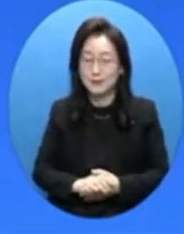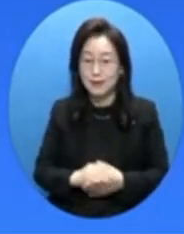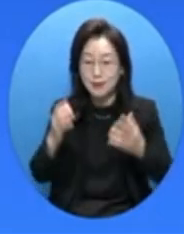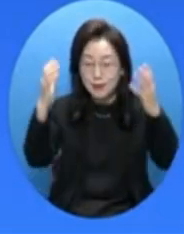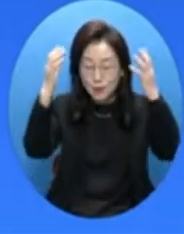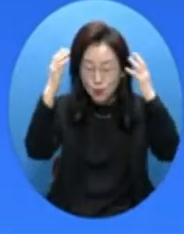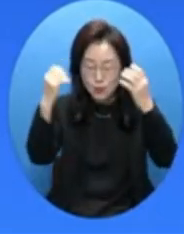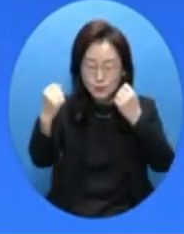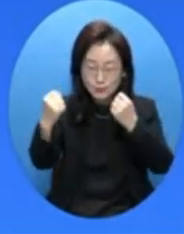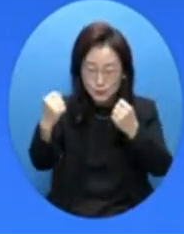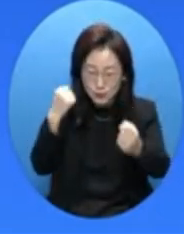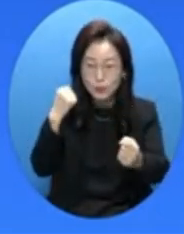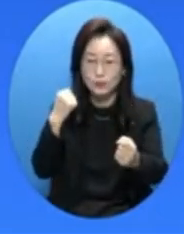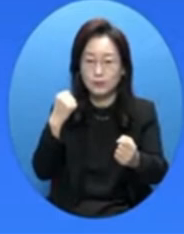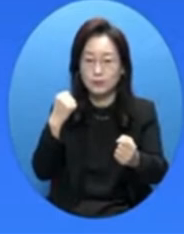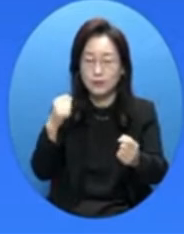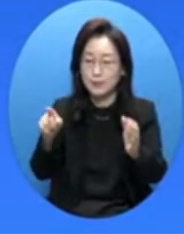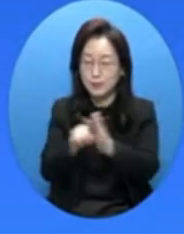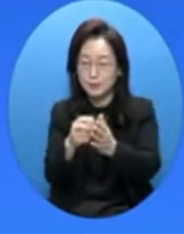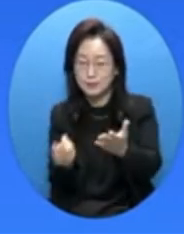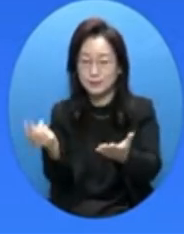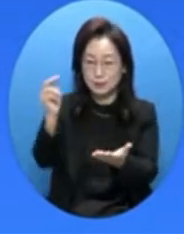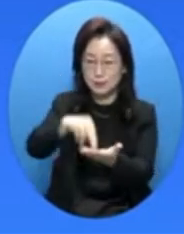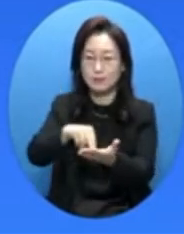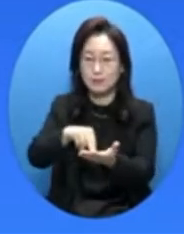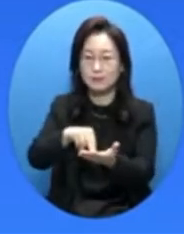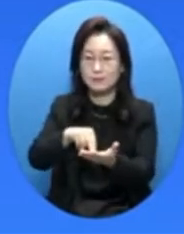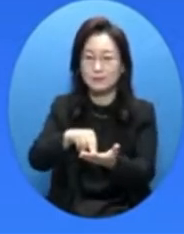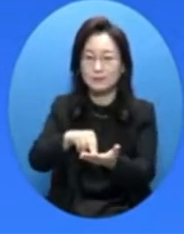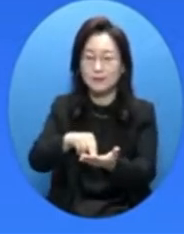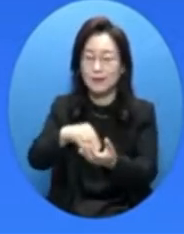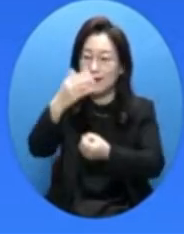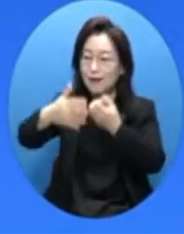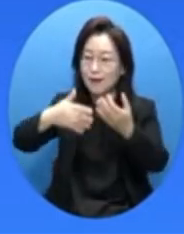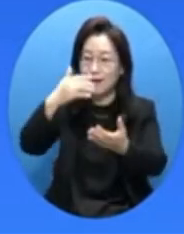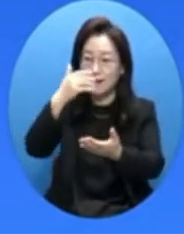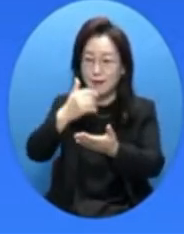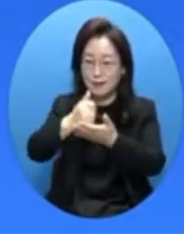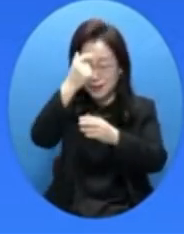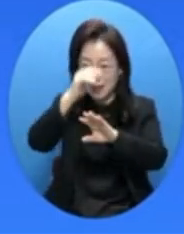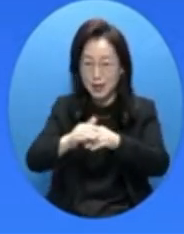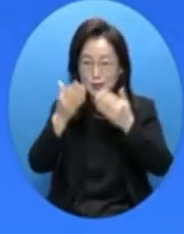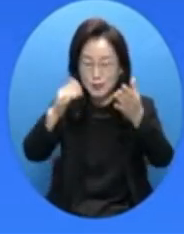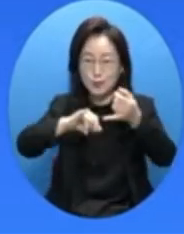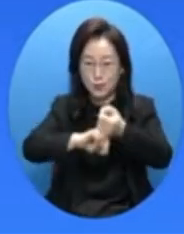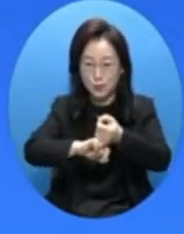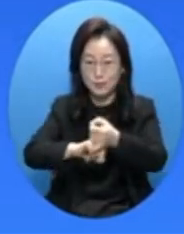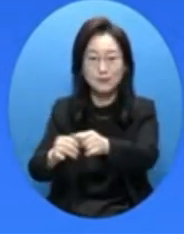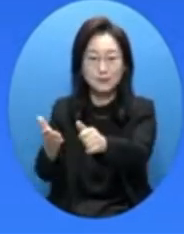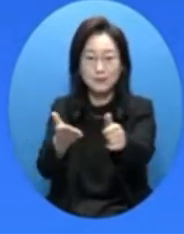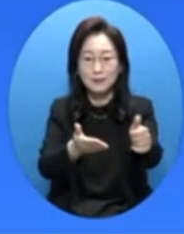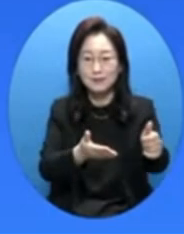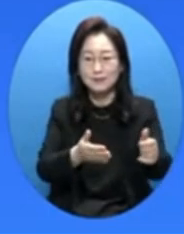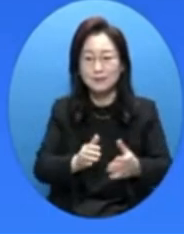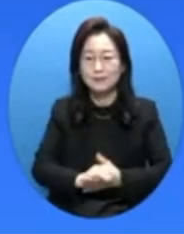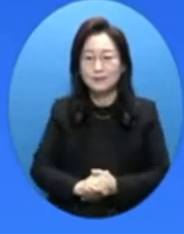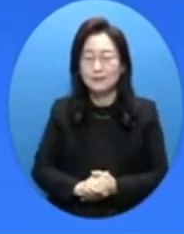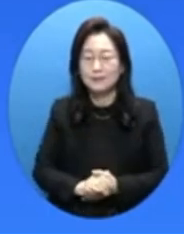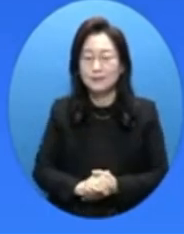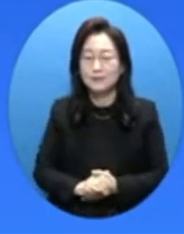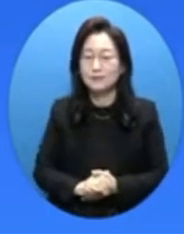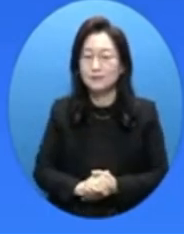고난을 딛고 믿음으로 일어서서 하나님께서 놀라운 축복을 소유하는 우리 모두가 되어야 할 것입니다